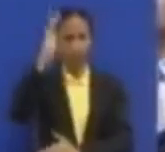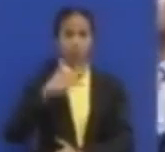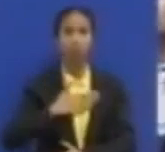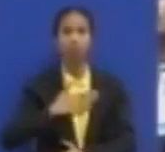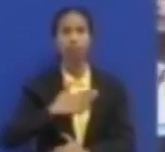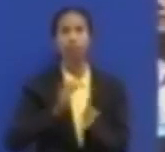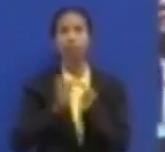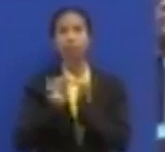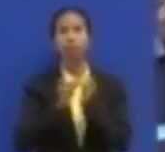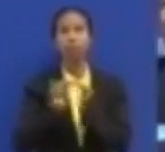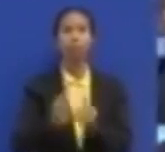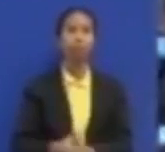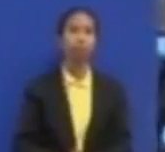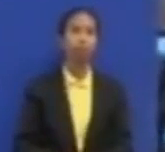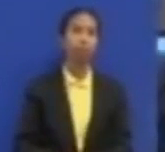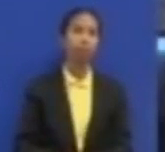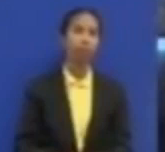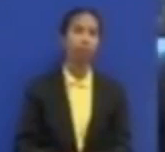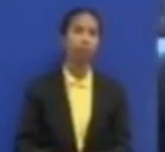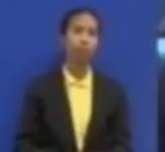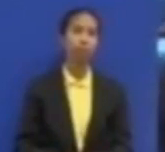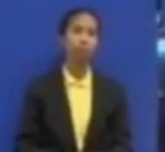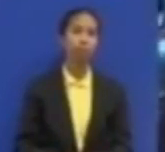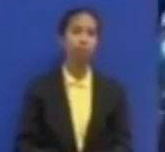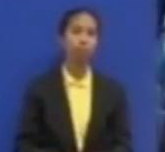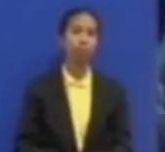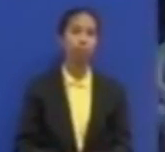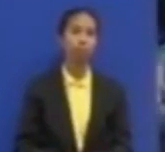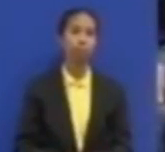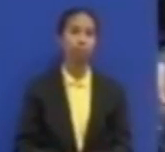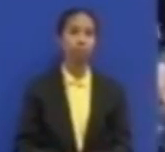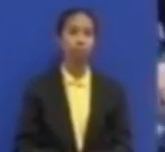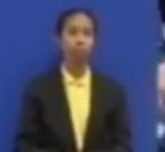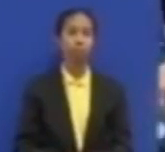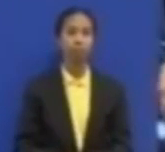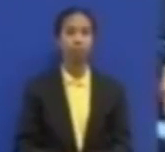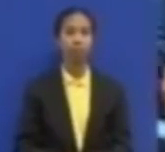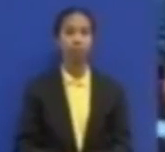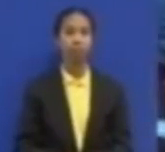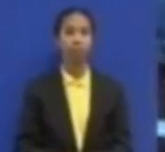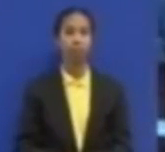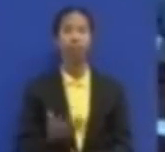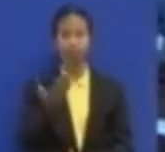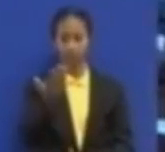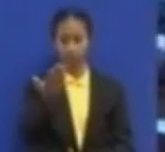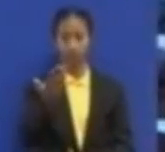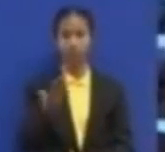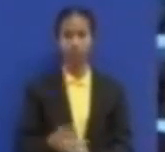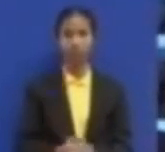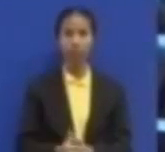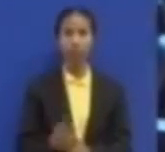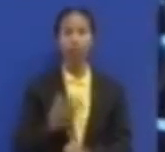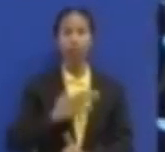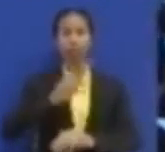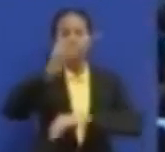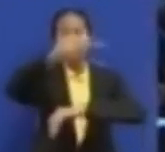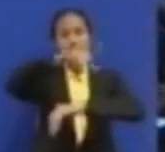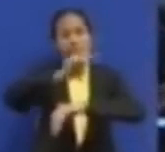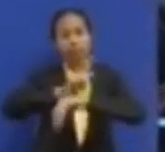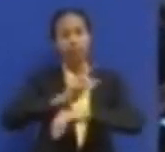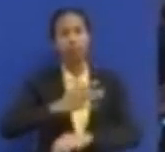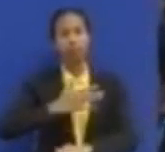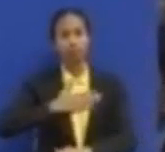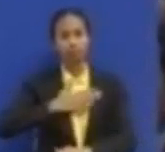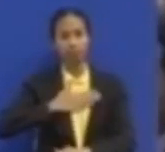ก็จะแสดงเหตุผลใช่ไหมครับครับเอาเชิญเลยครับ ท่านประธานที่เคารพครับกระผมจีรยุห่วงทรั